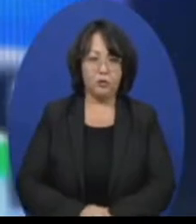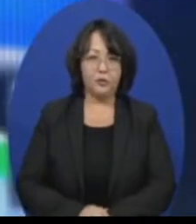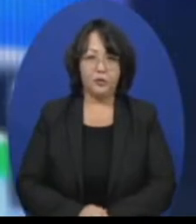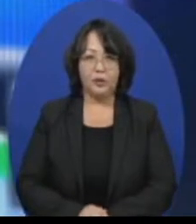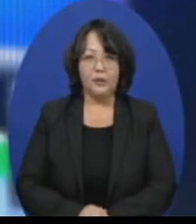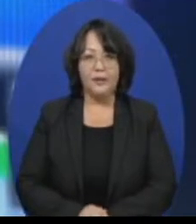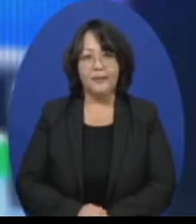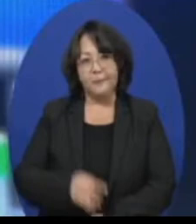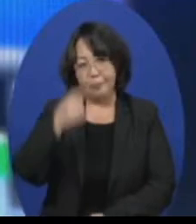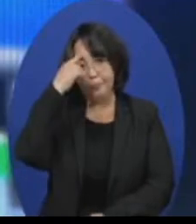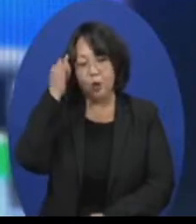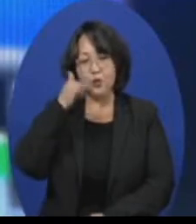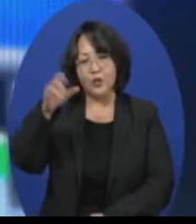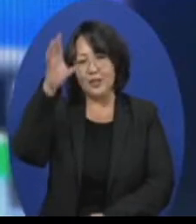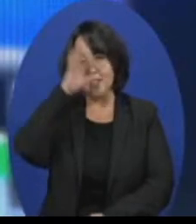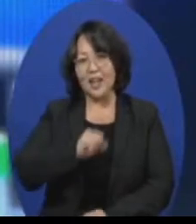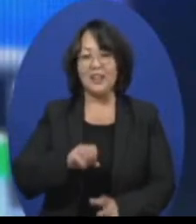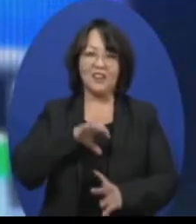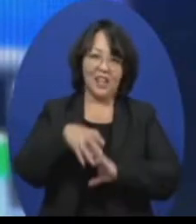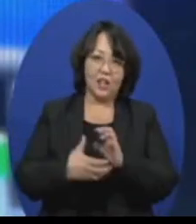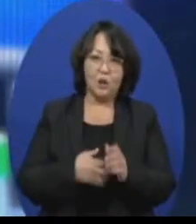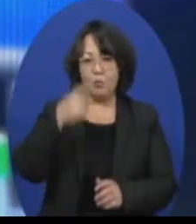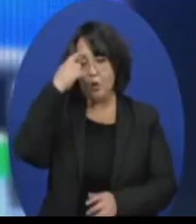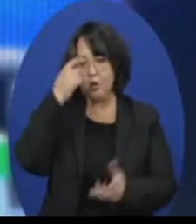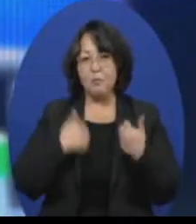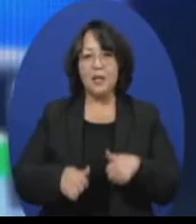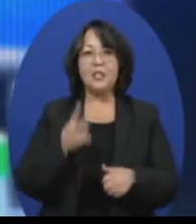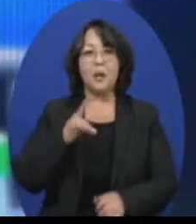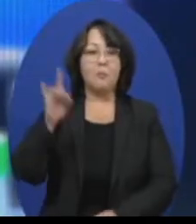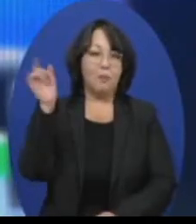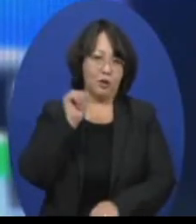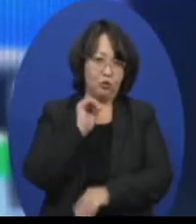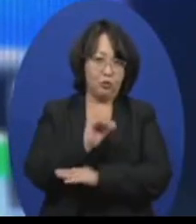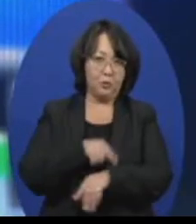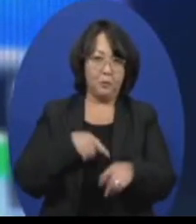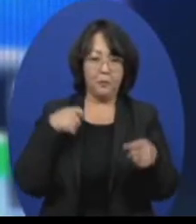Монгол Улсын Ерөнхий сайд дэлхийн болон Монголын багш нарын байрны өдрийг өгтөн боловсролын салбарын